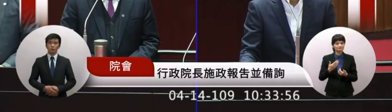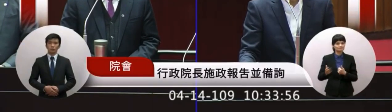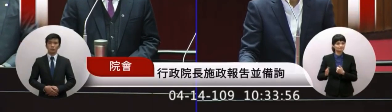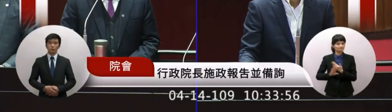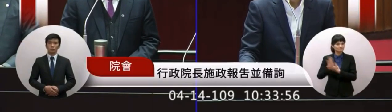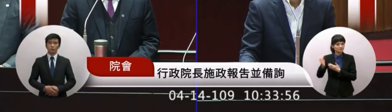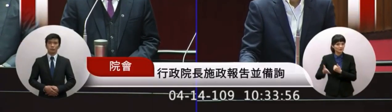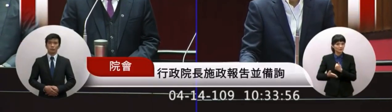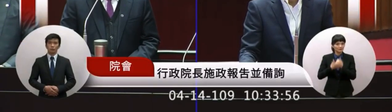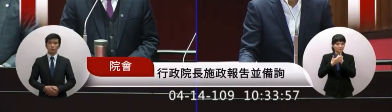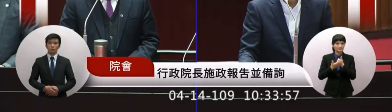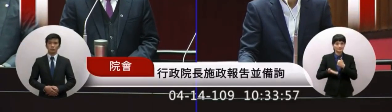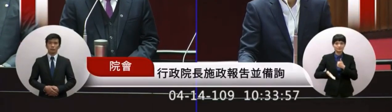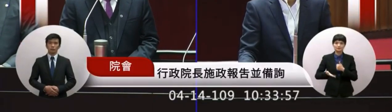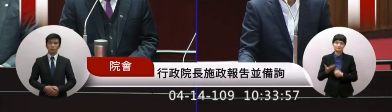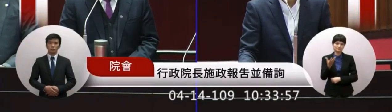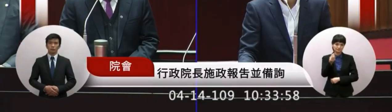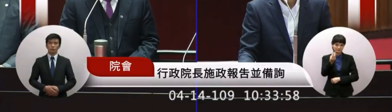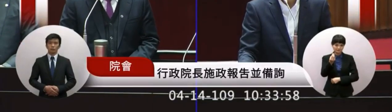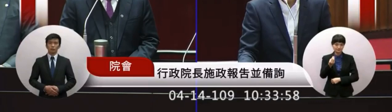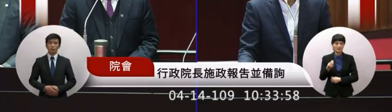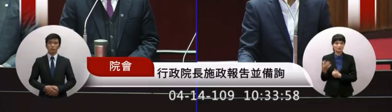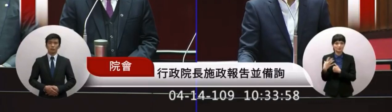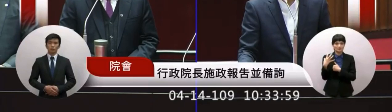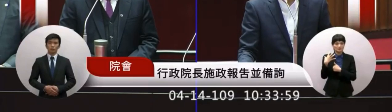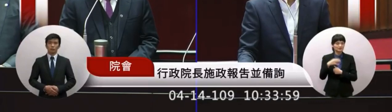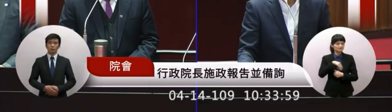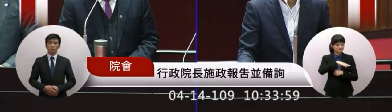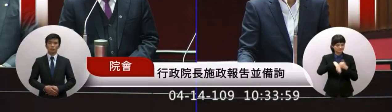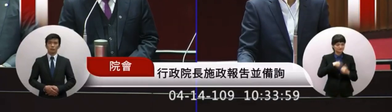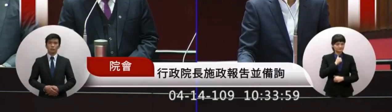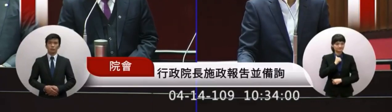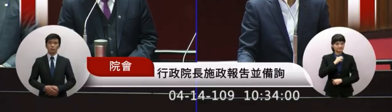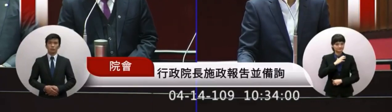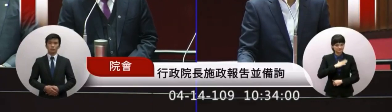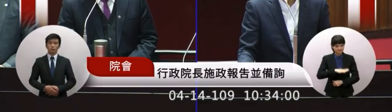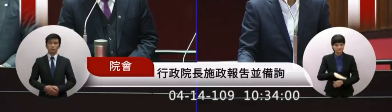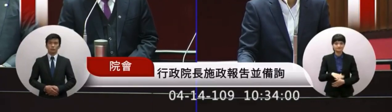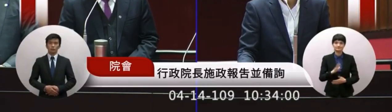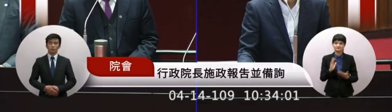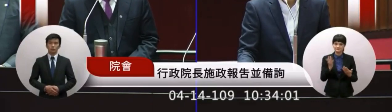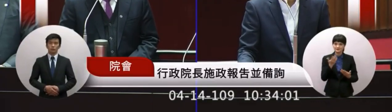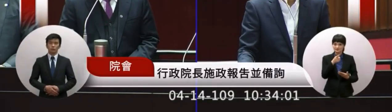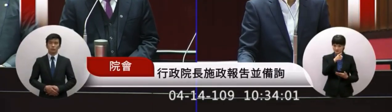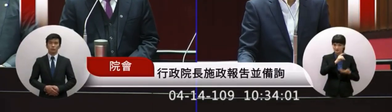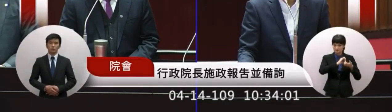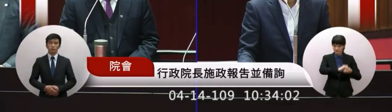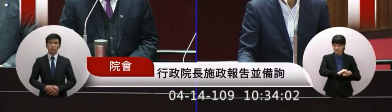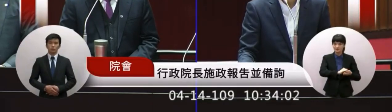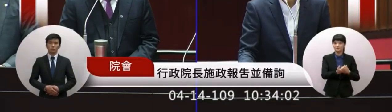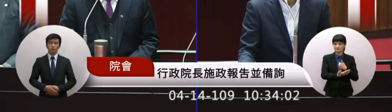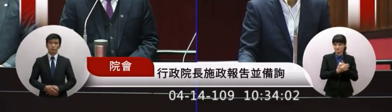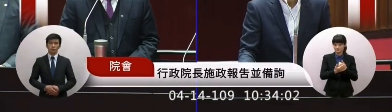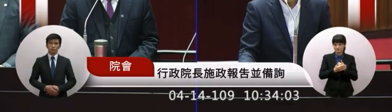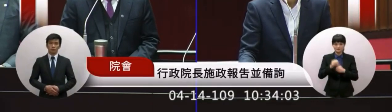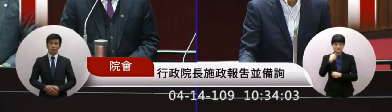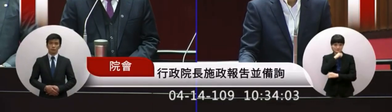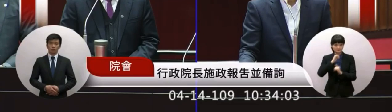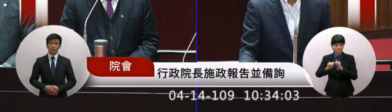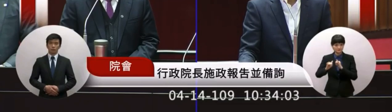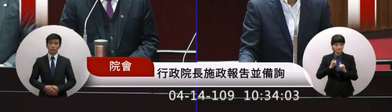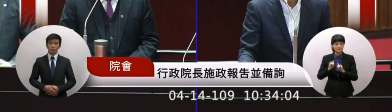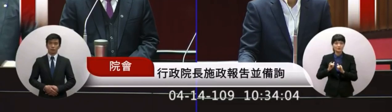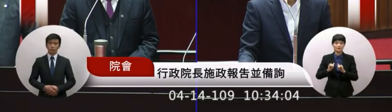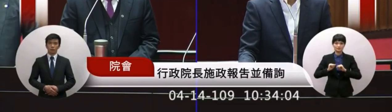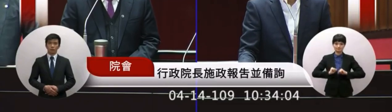是我们都用温暖来化解其间。那你的决定让台湾幸福，你的决定让台湾温